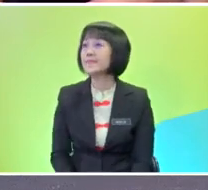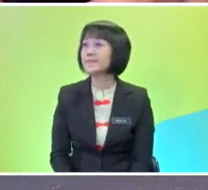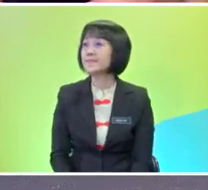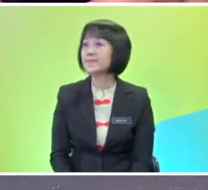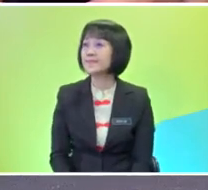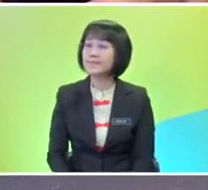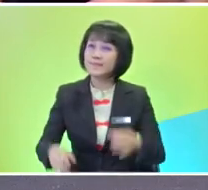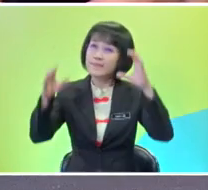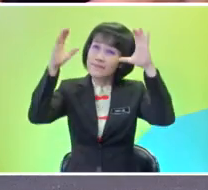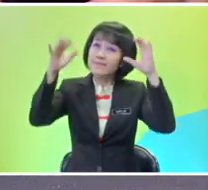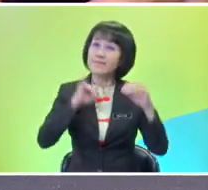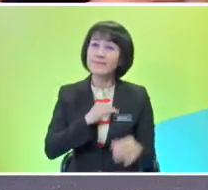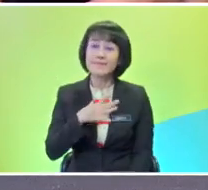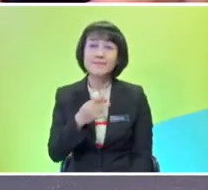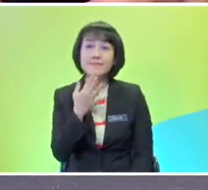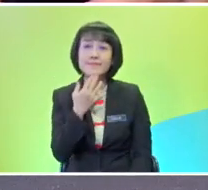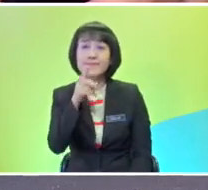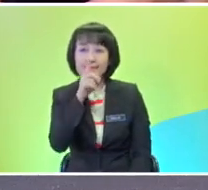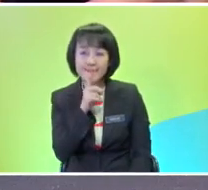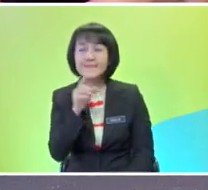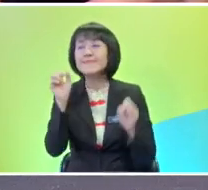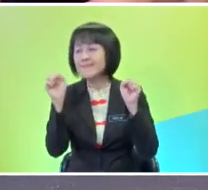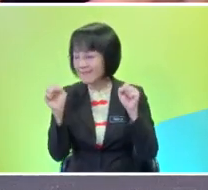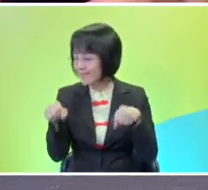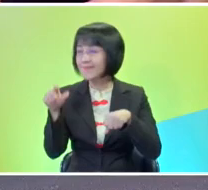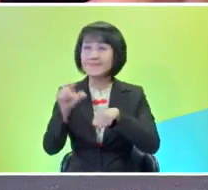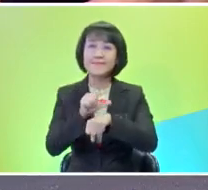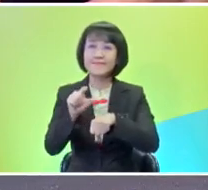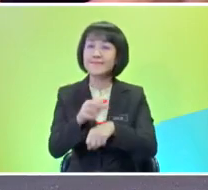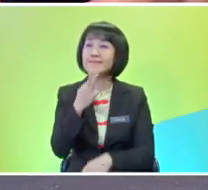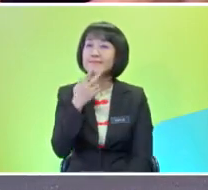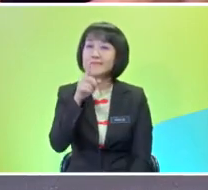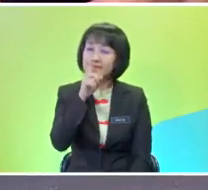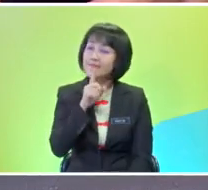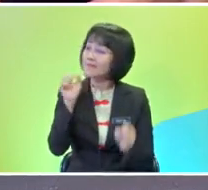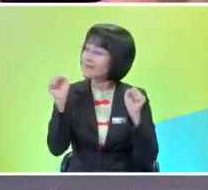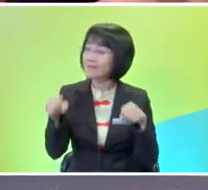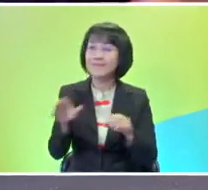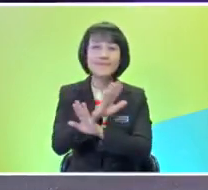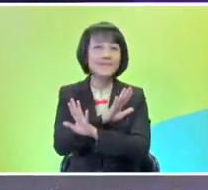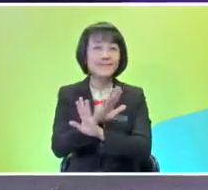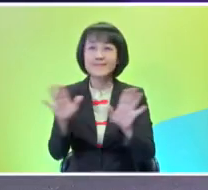warna merah Oke boleh ambil warna merah sayang jadi masa anak